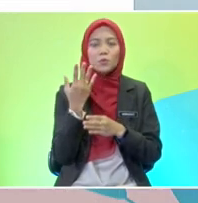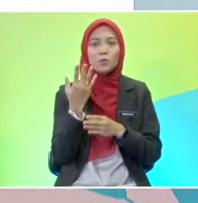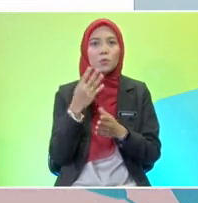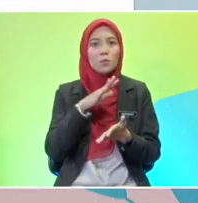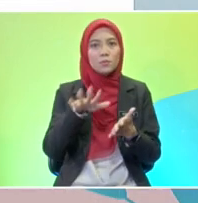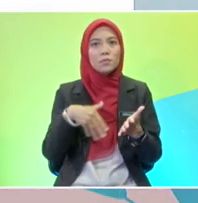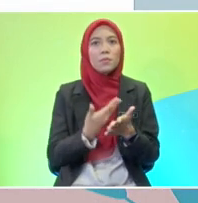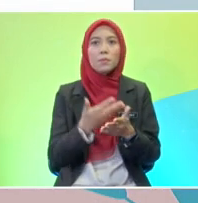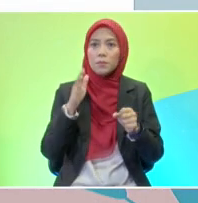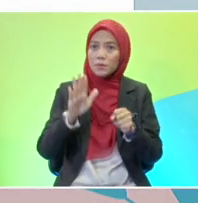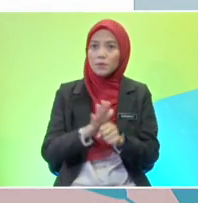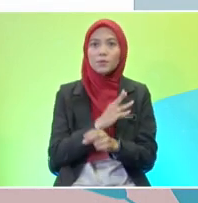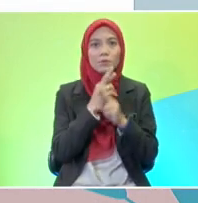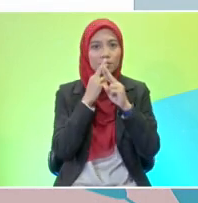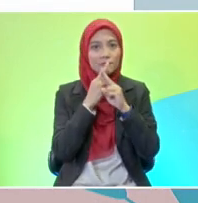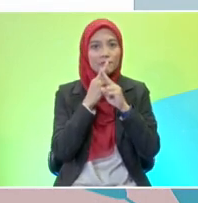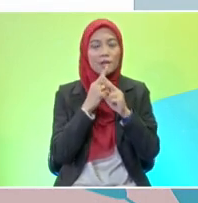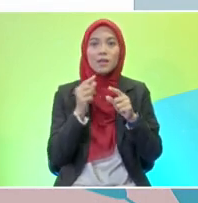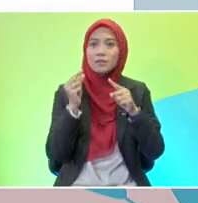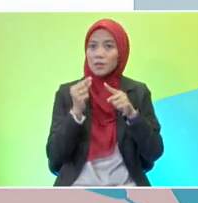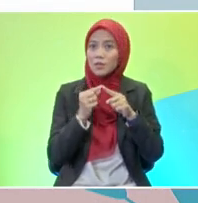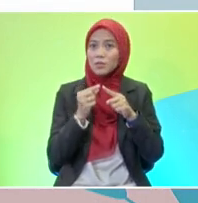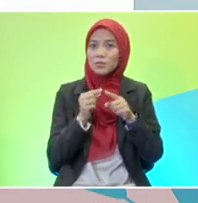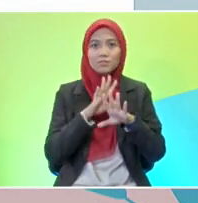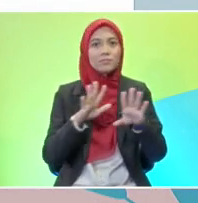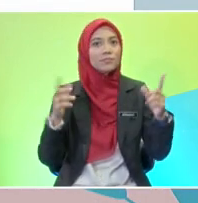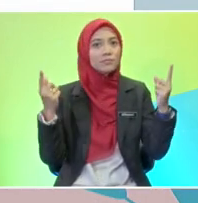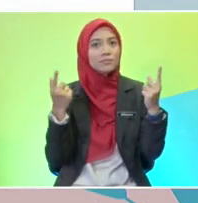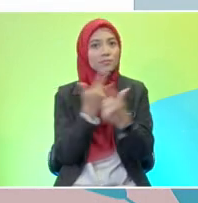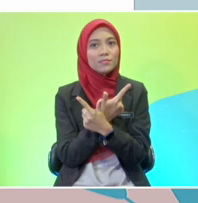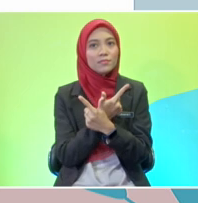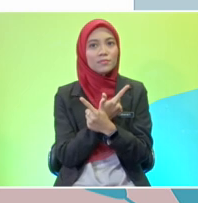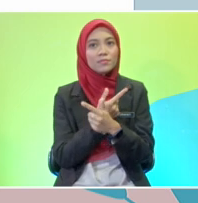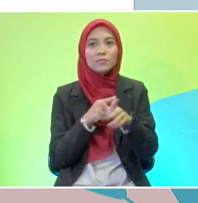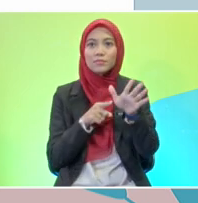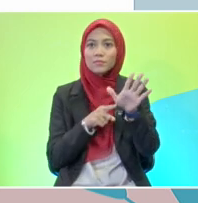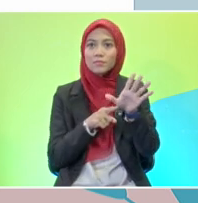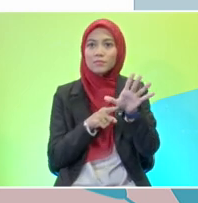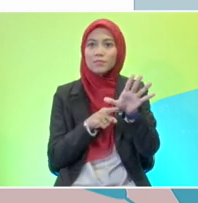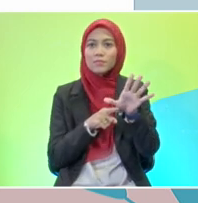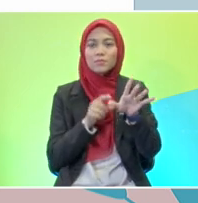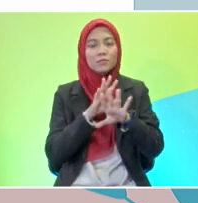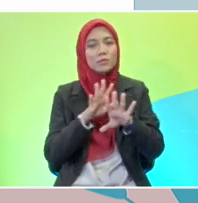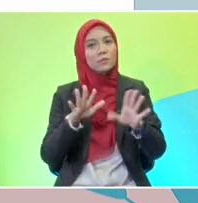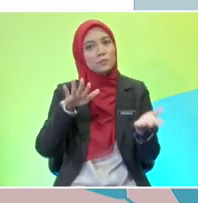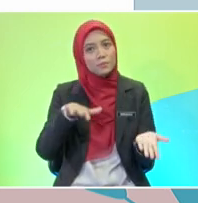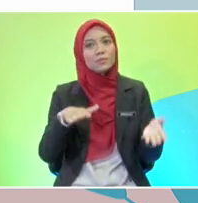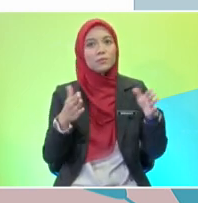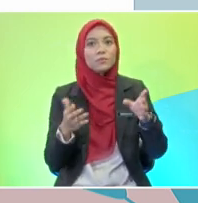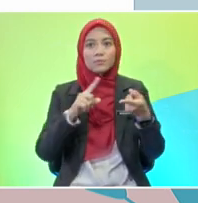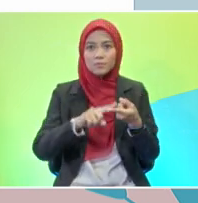rasio tajam tidak menujah lawas tidak menaut kawan